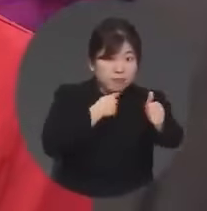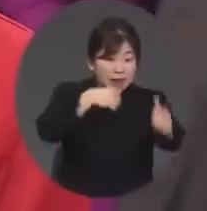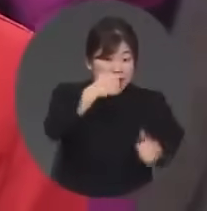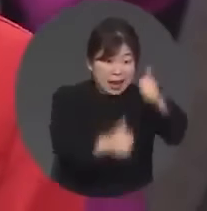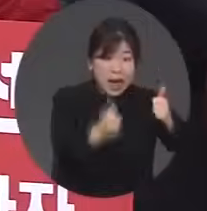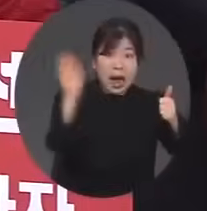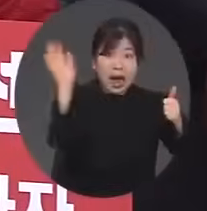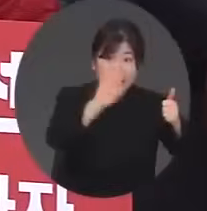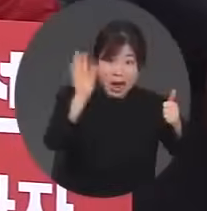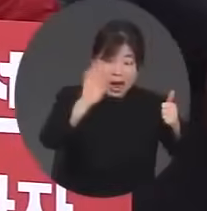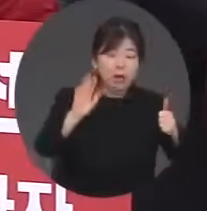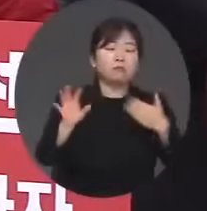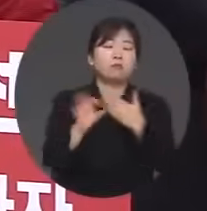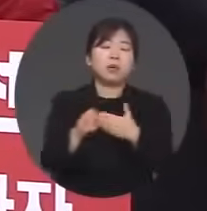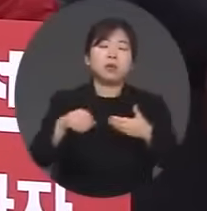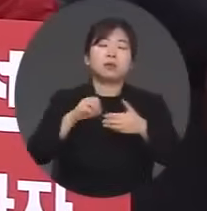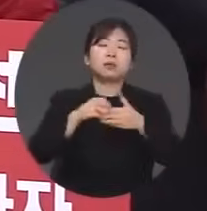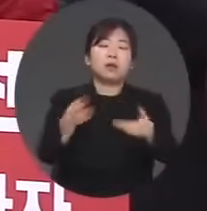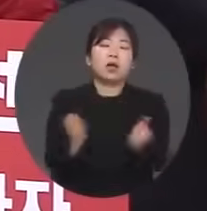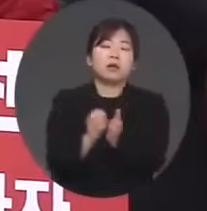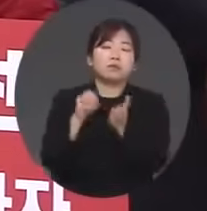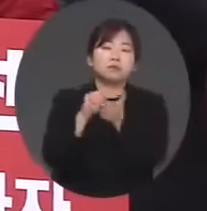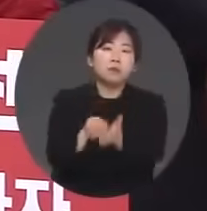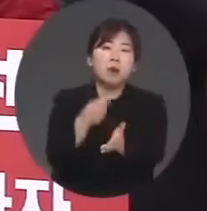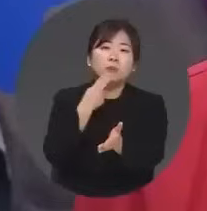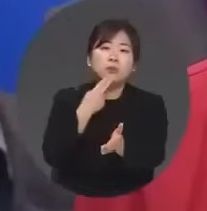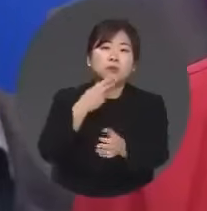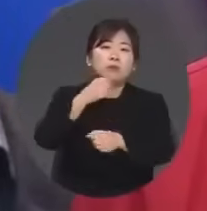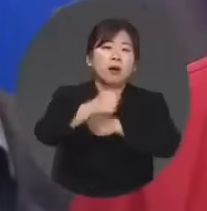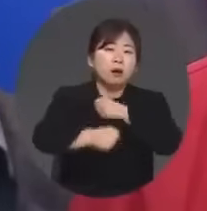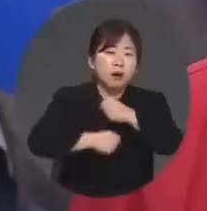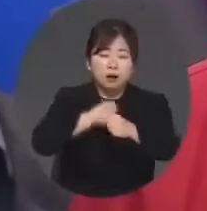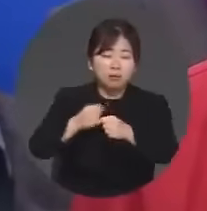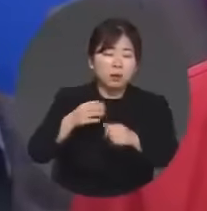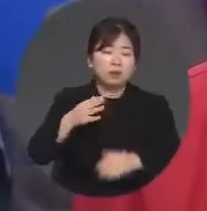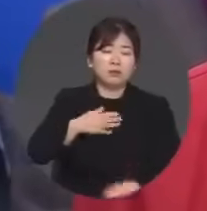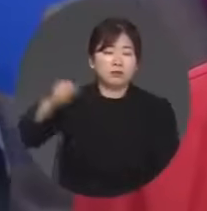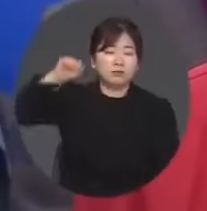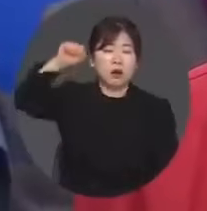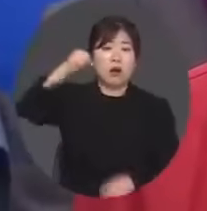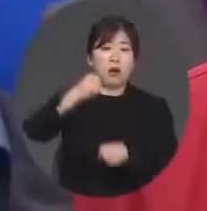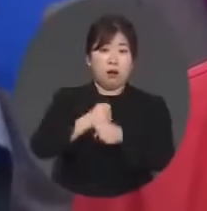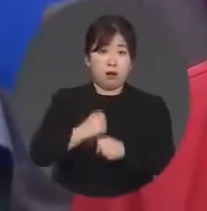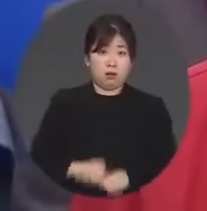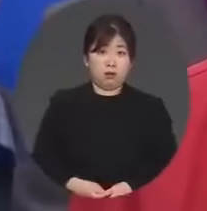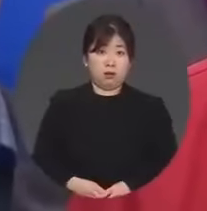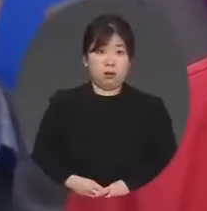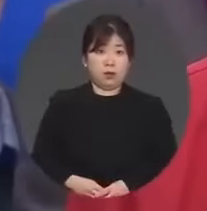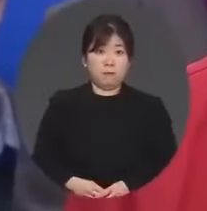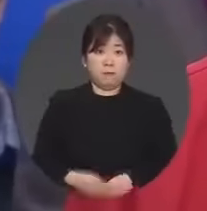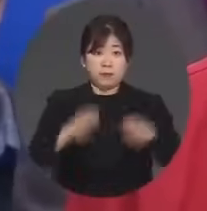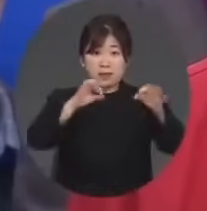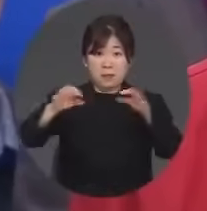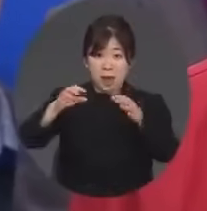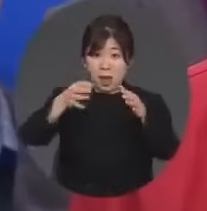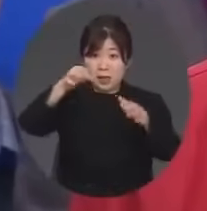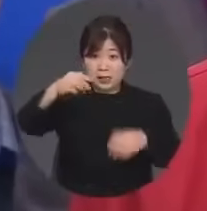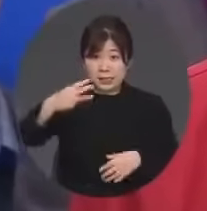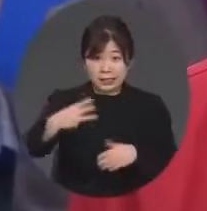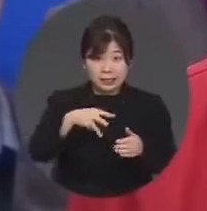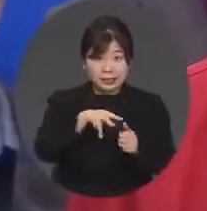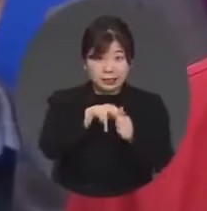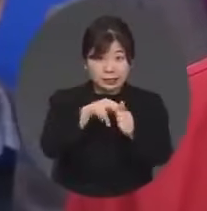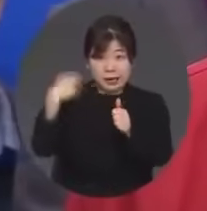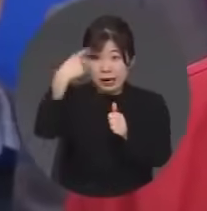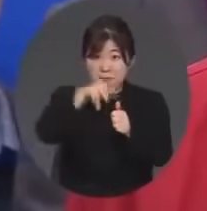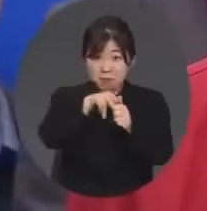조치를 단계적으로 이어가겠다고 덧붙였습니다. 조 의원이 기어코 김해시 을에 출마를 하겠다면